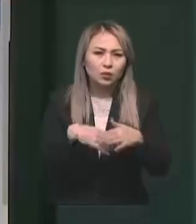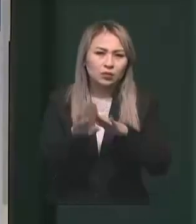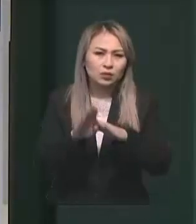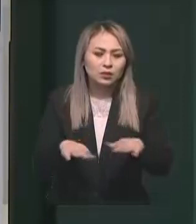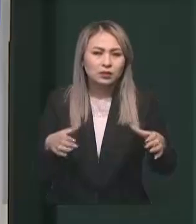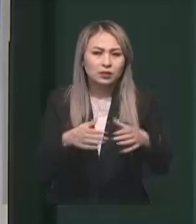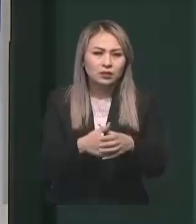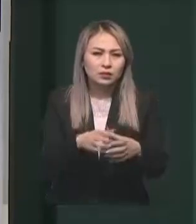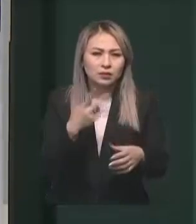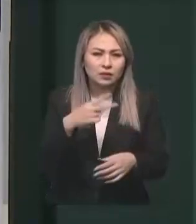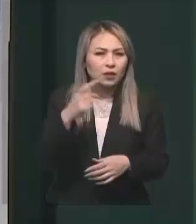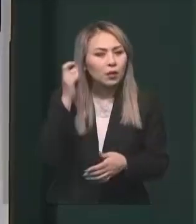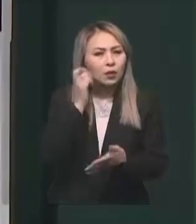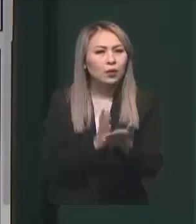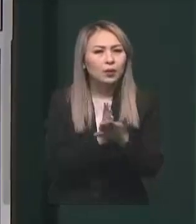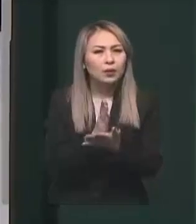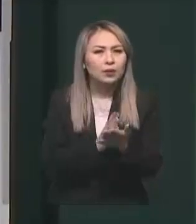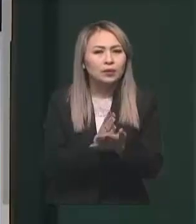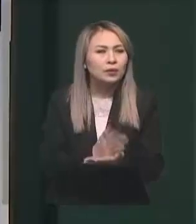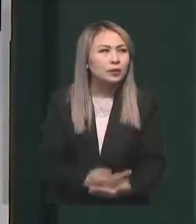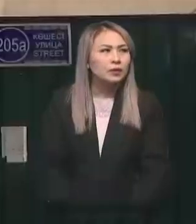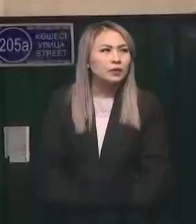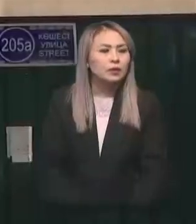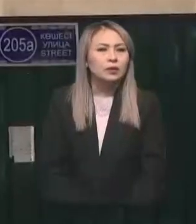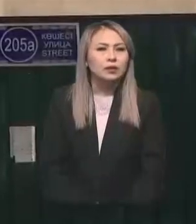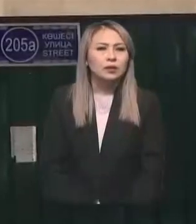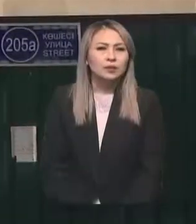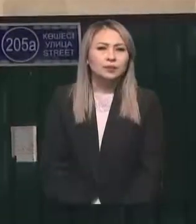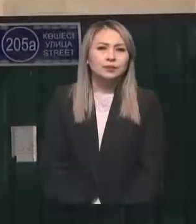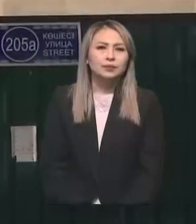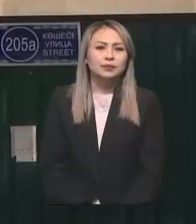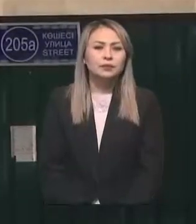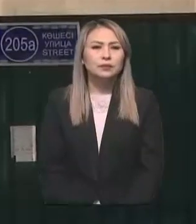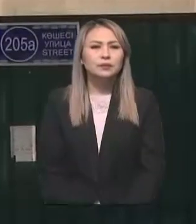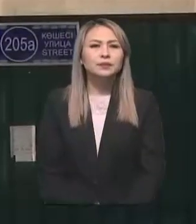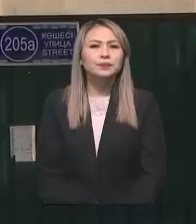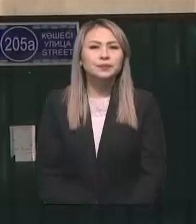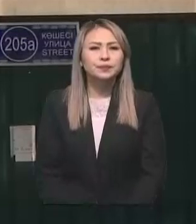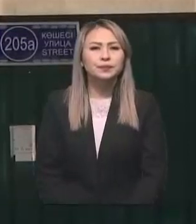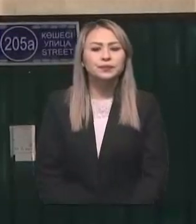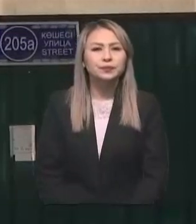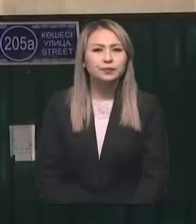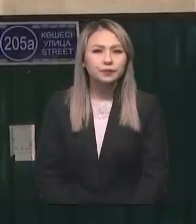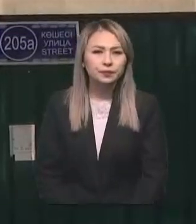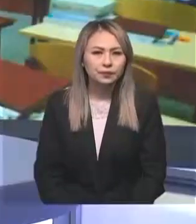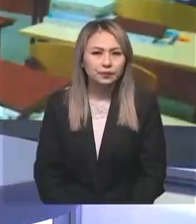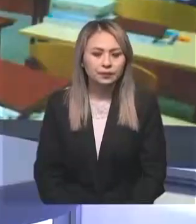осы салада 20 жылдық еңбек өтілі бар. Қырлығаш Қайпекова, Кенже Амраев, 24 кезет, Алматыдан.